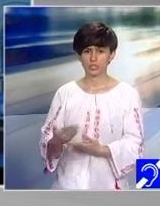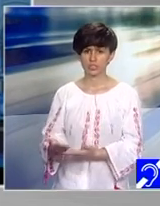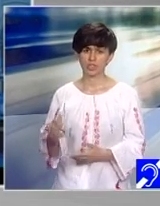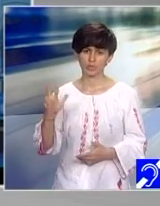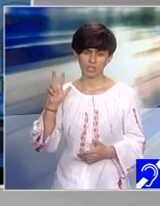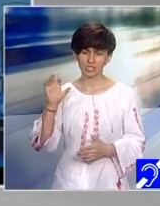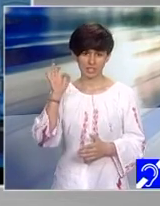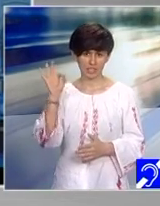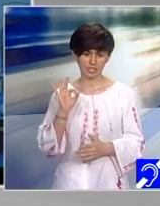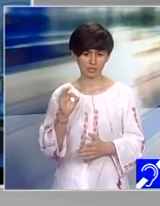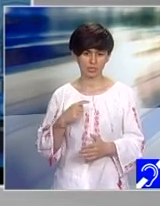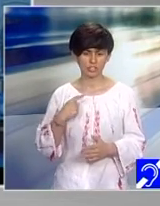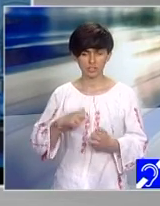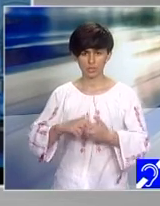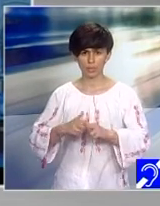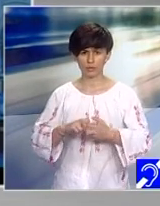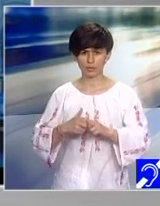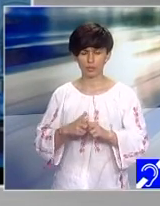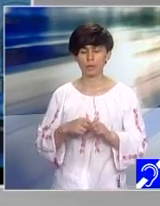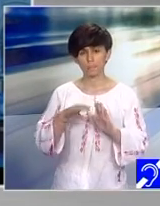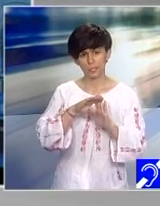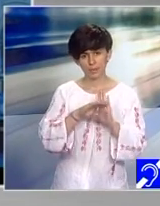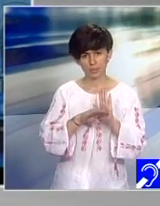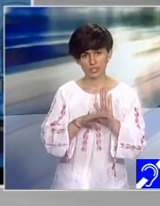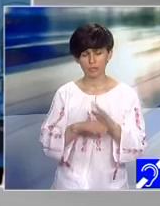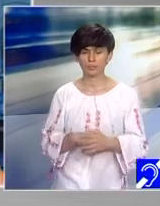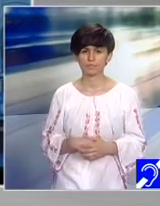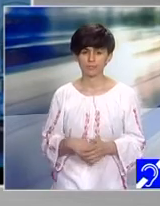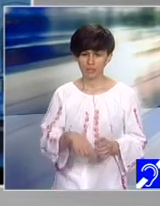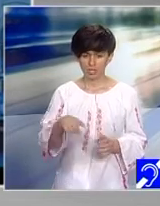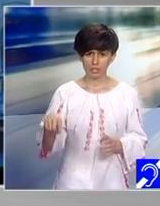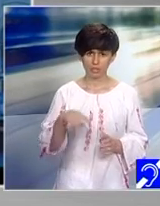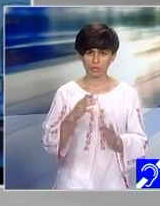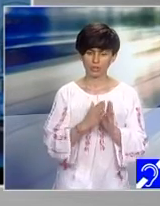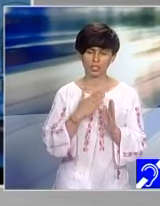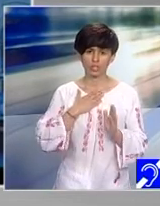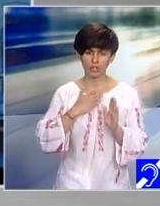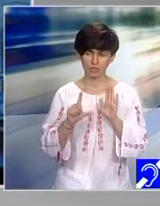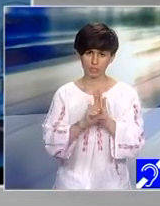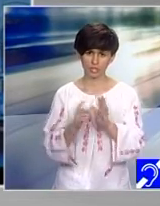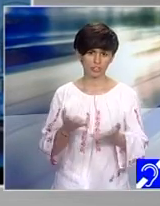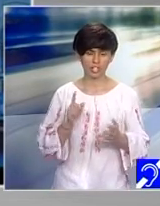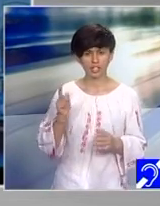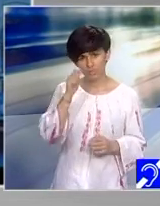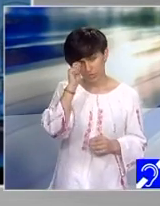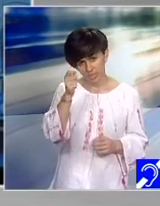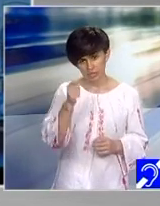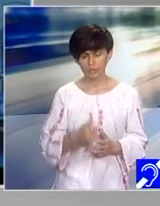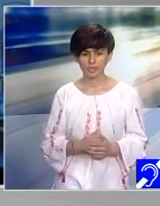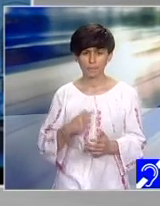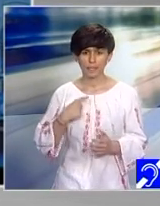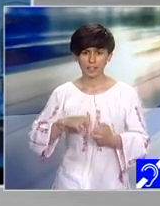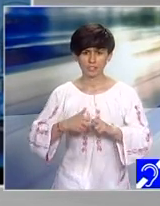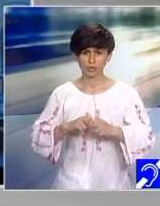deci e și o problemă de principiu. Avem o lege care nu se respectă. Dar e o problemă de distribuție a banilor. Pentru că a spus că banii nu ar